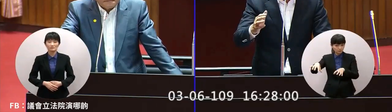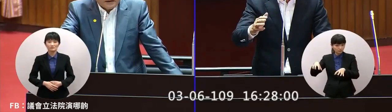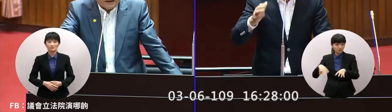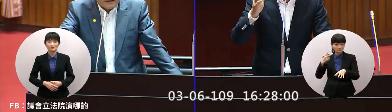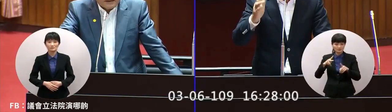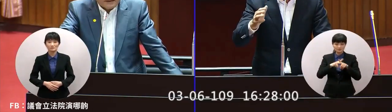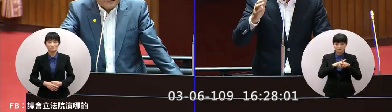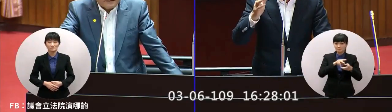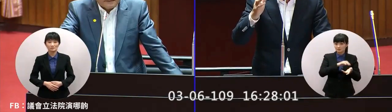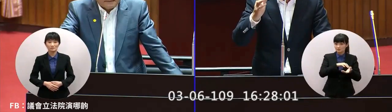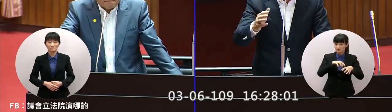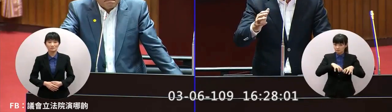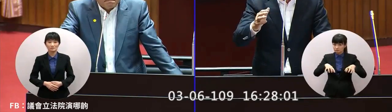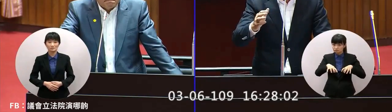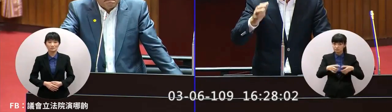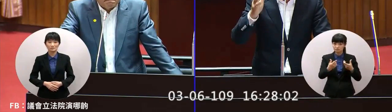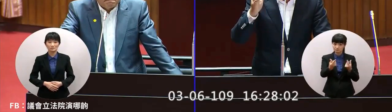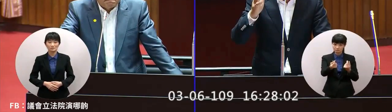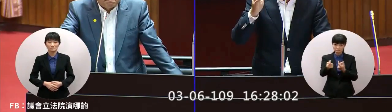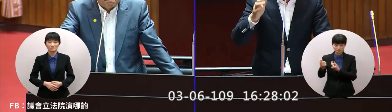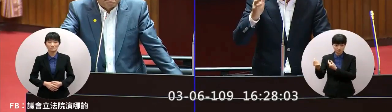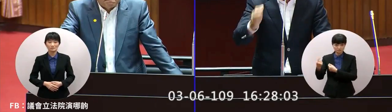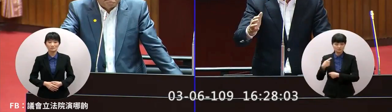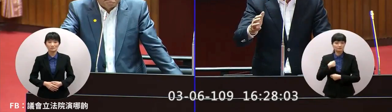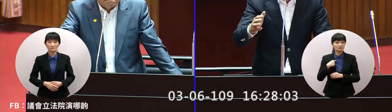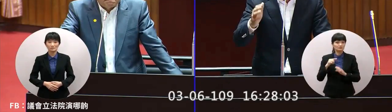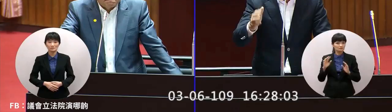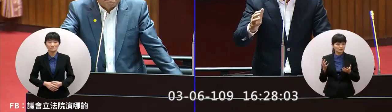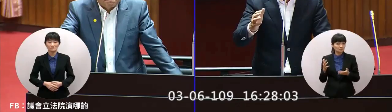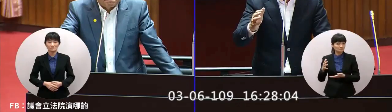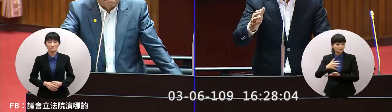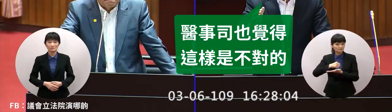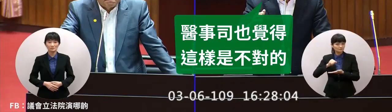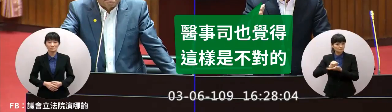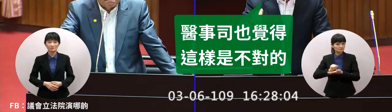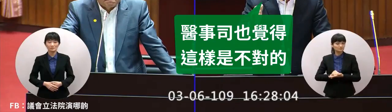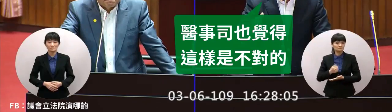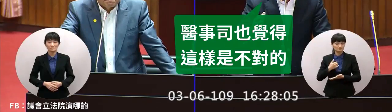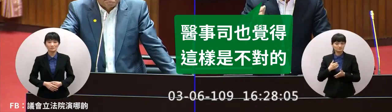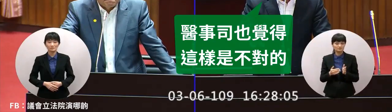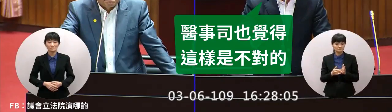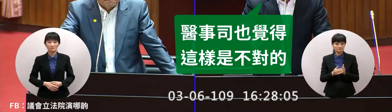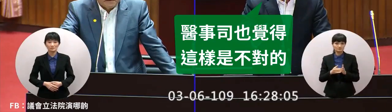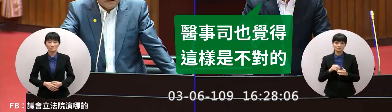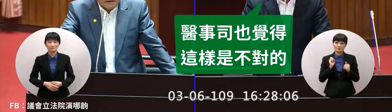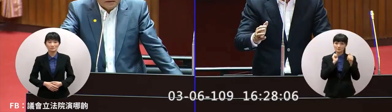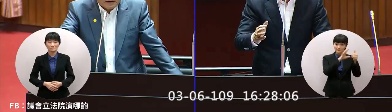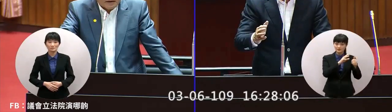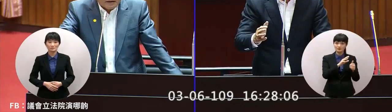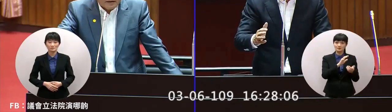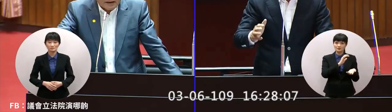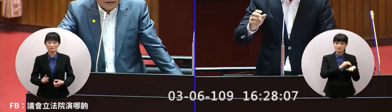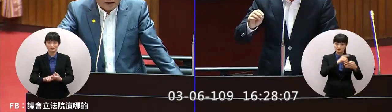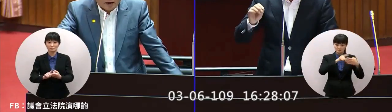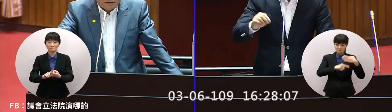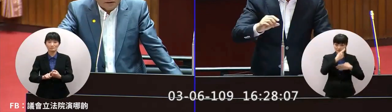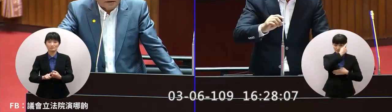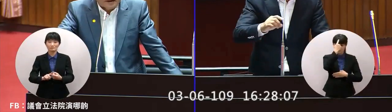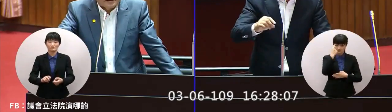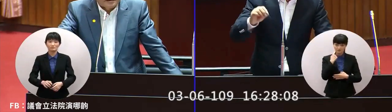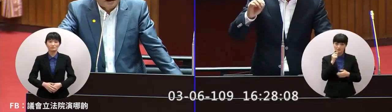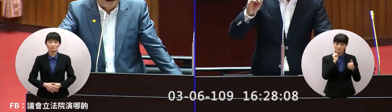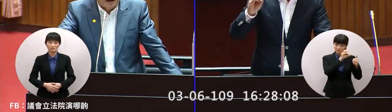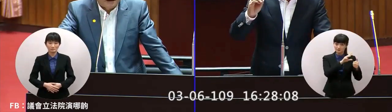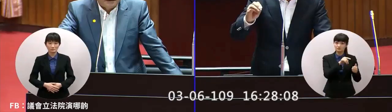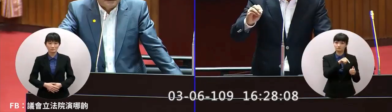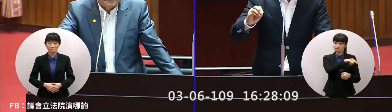所，这些相关的状况，我大上都有反映给医师师，那医师也觉得这样是不对的。 对，因为